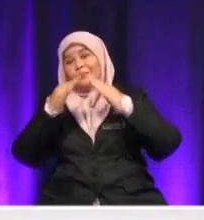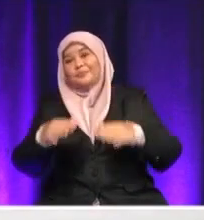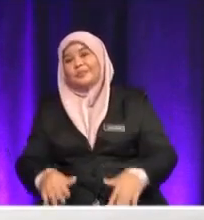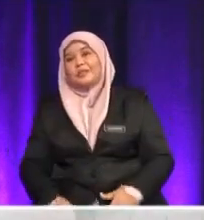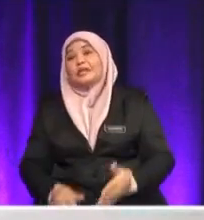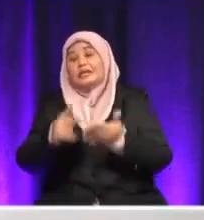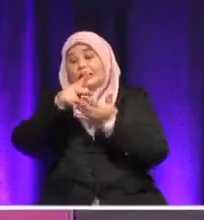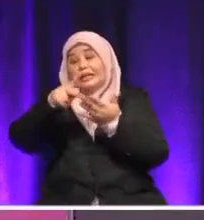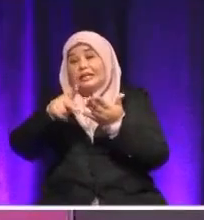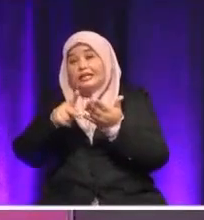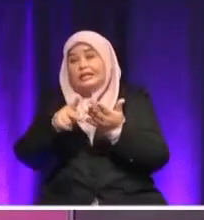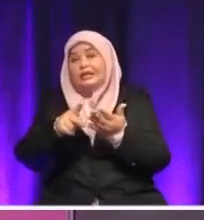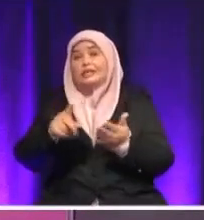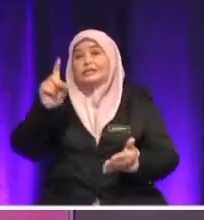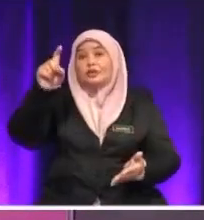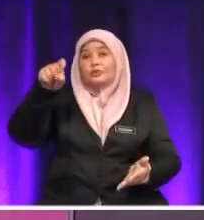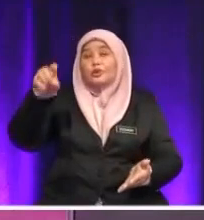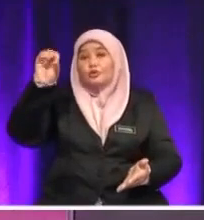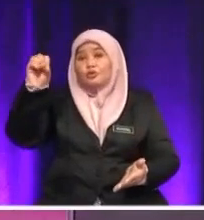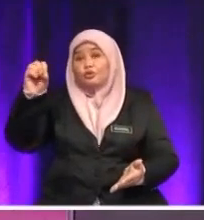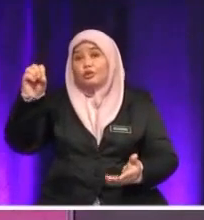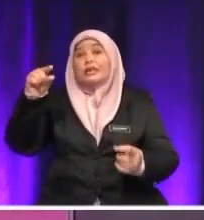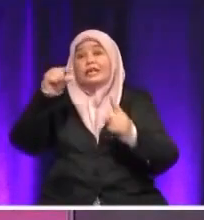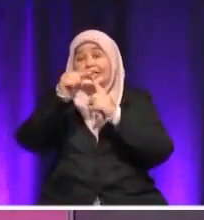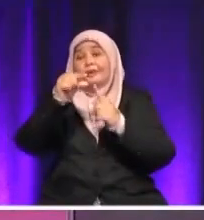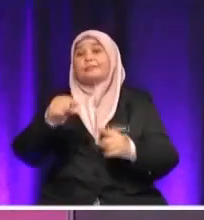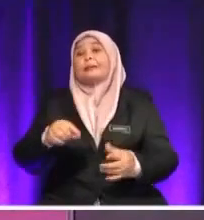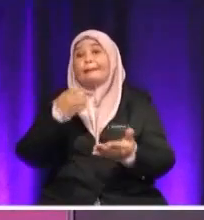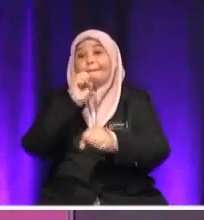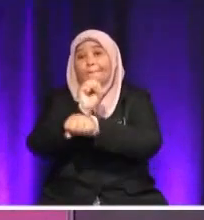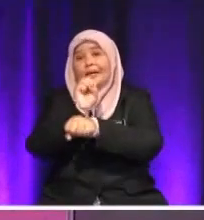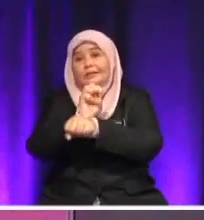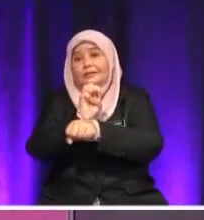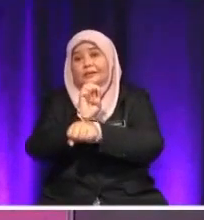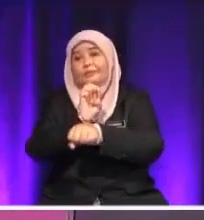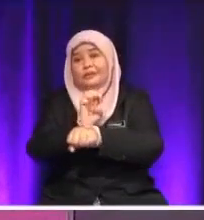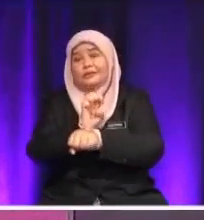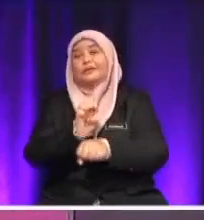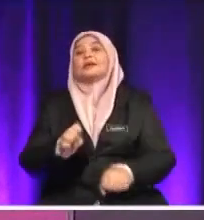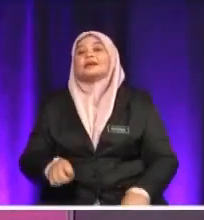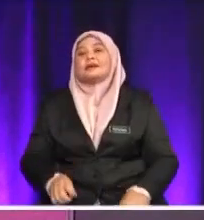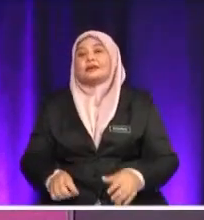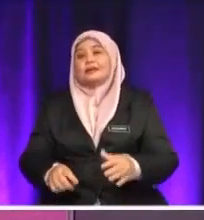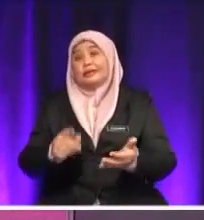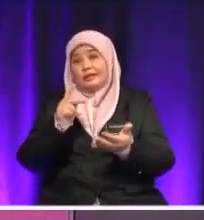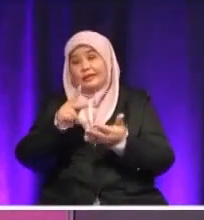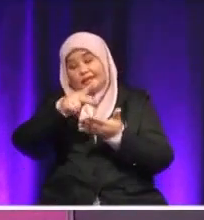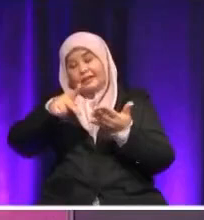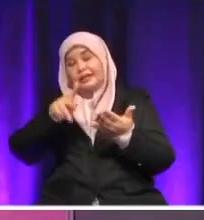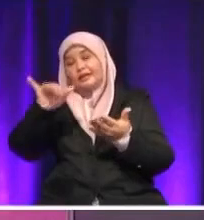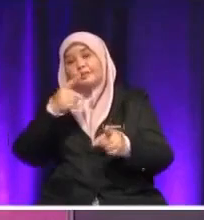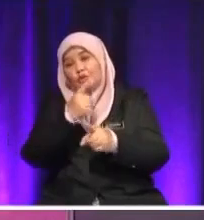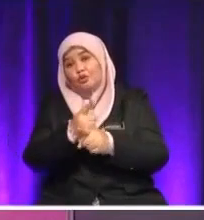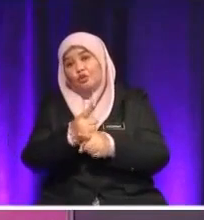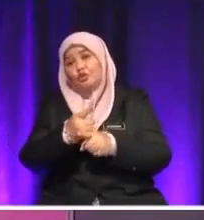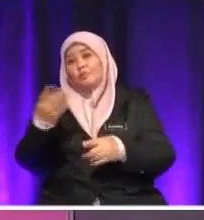ialah 1.06 gram emas. Baik. Itu ialah nisab kadar yang betul bagi barang yang dicuri.